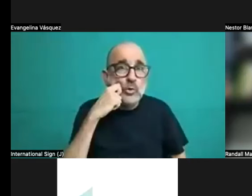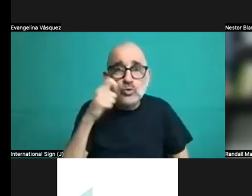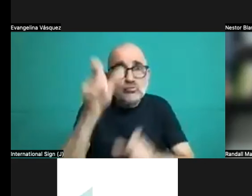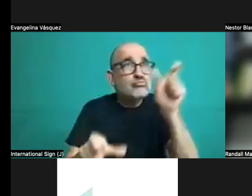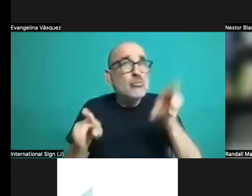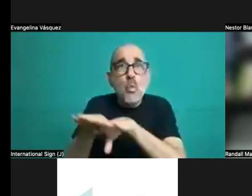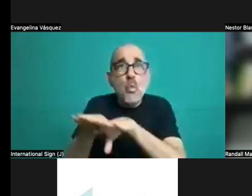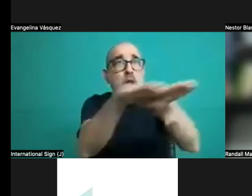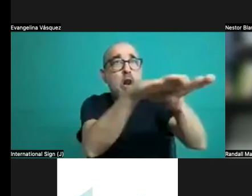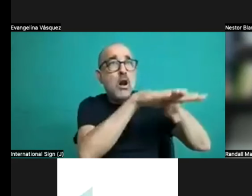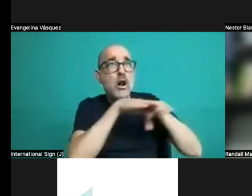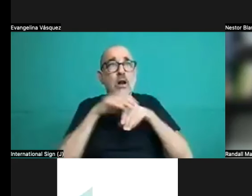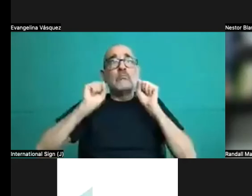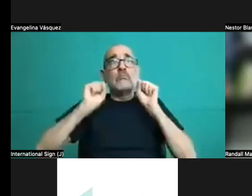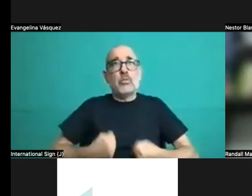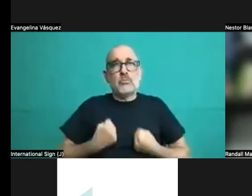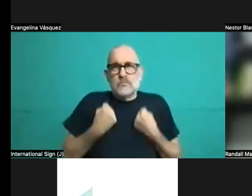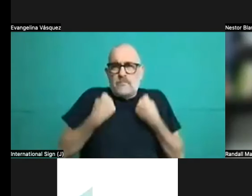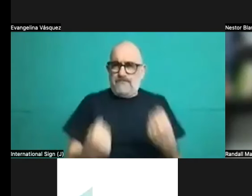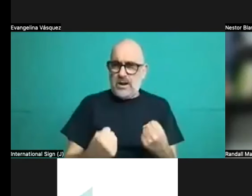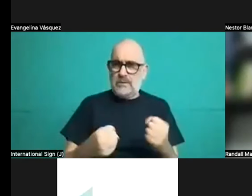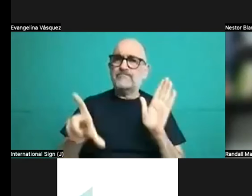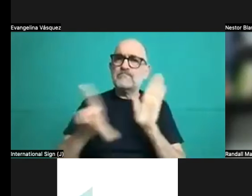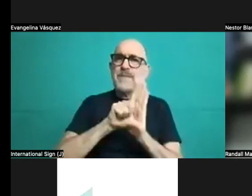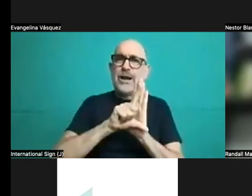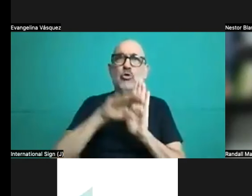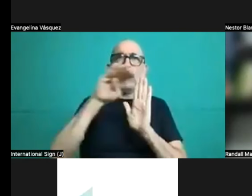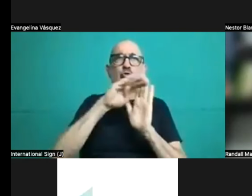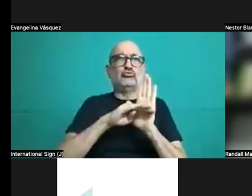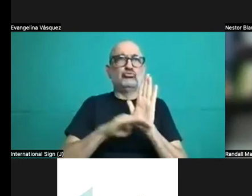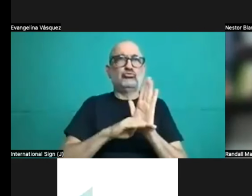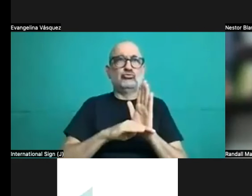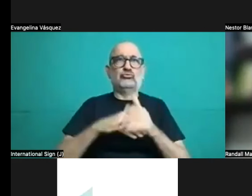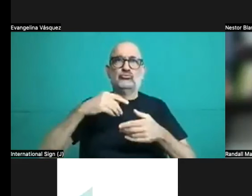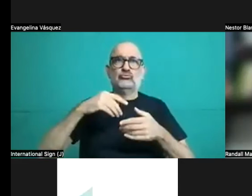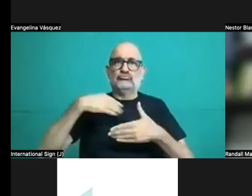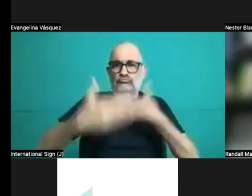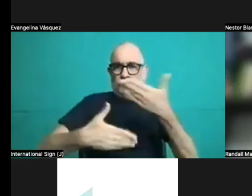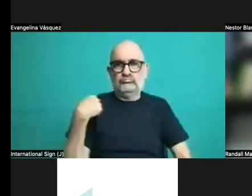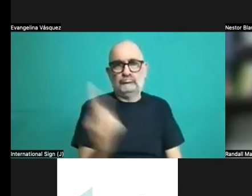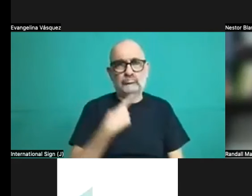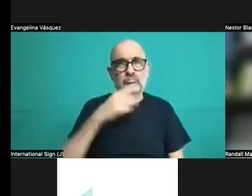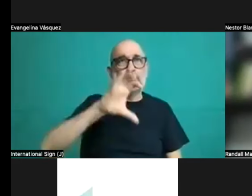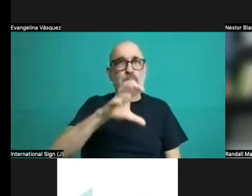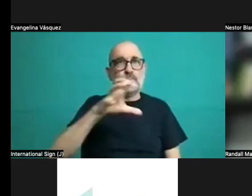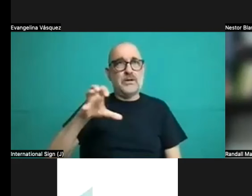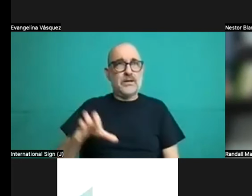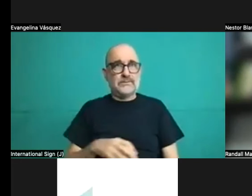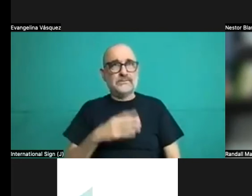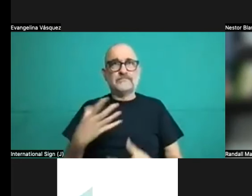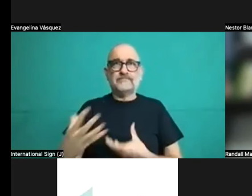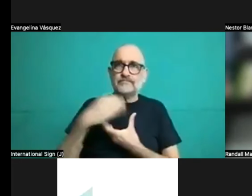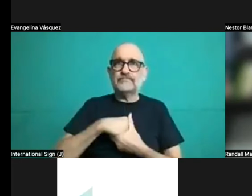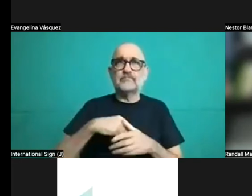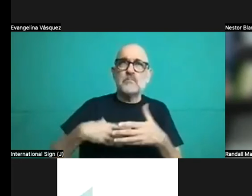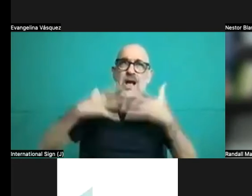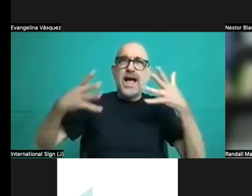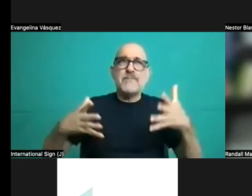pays, meilleure sécurité des patients. Ces cadres législatifs contribuent à cette culture de sécurité du